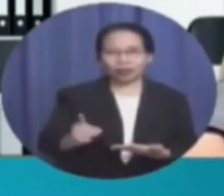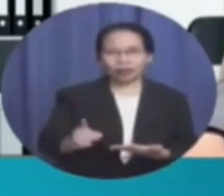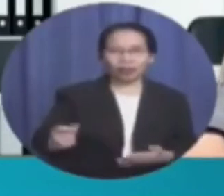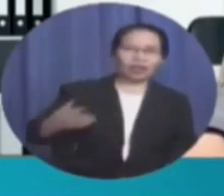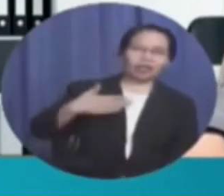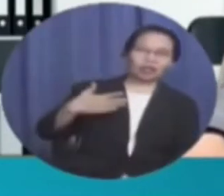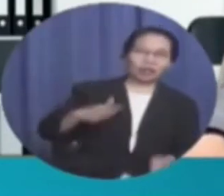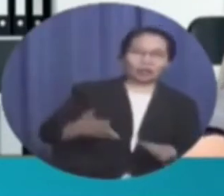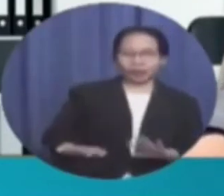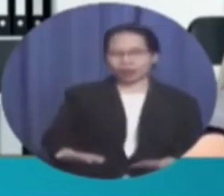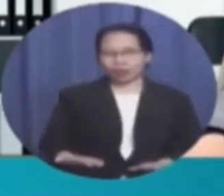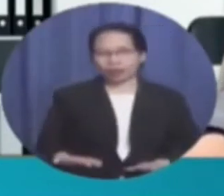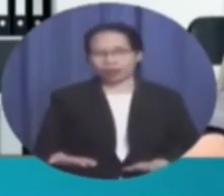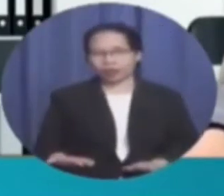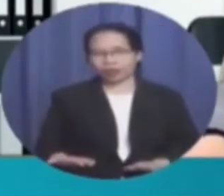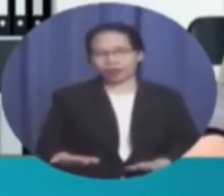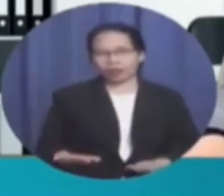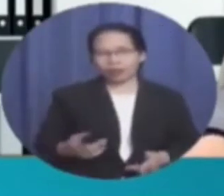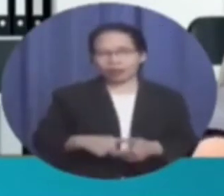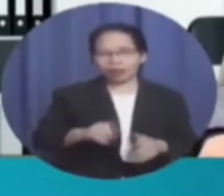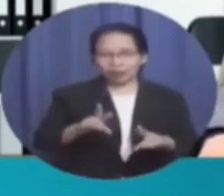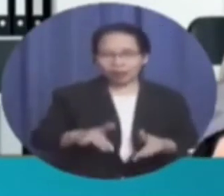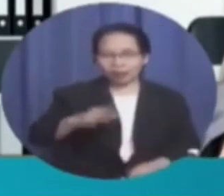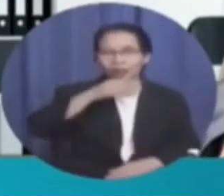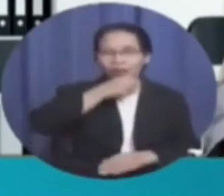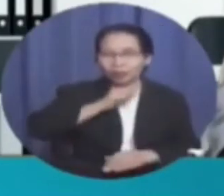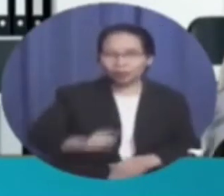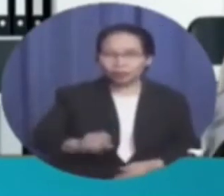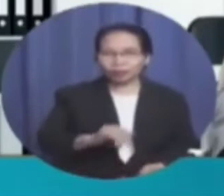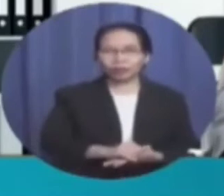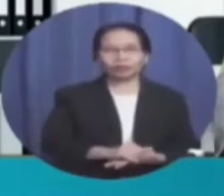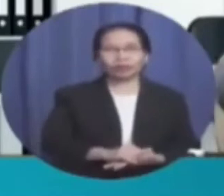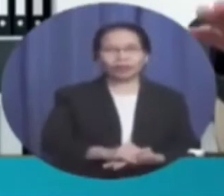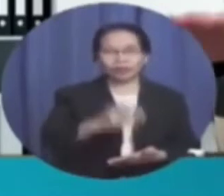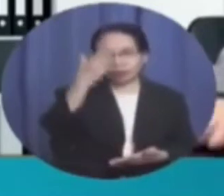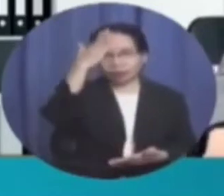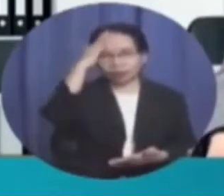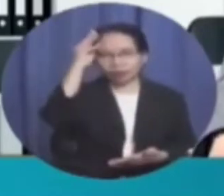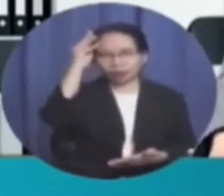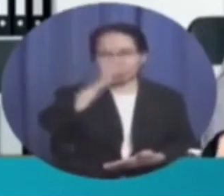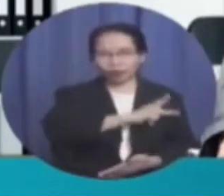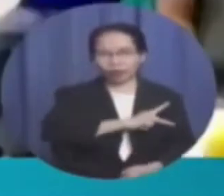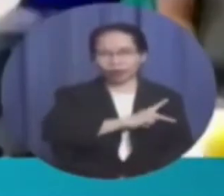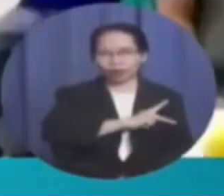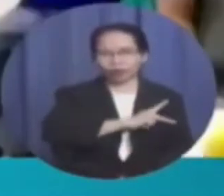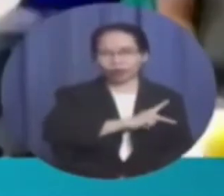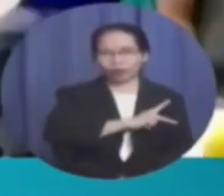inatake sa puso, patay. Naawa ako dun sa matanda na yun. Ano na. Nakilala ko kasing